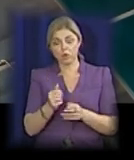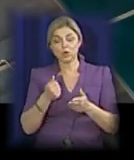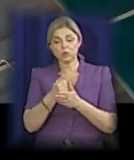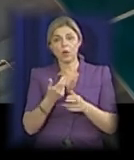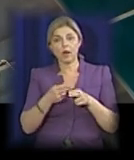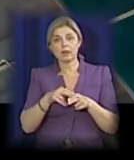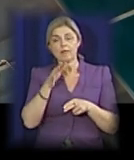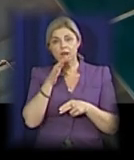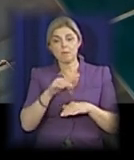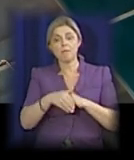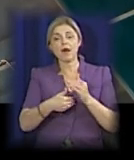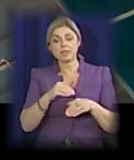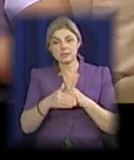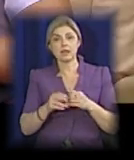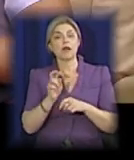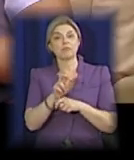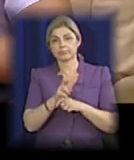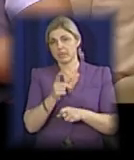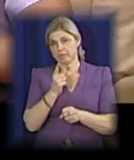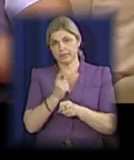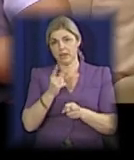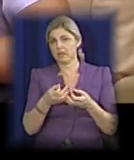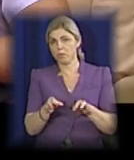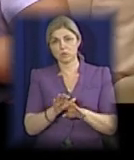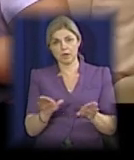в басейн відвідувачів не пускатимуть.